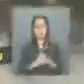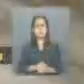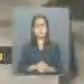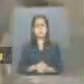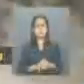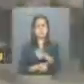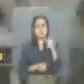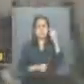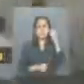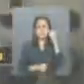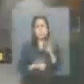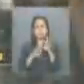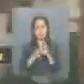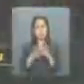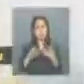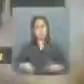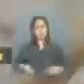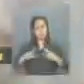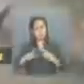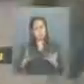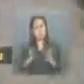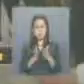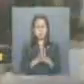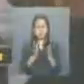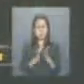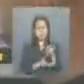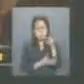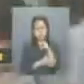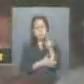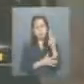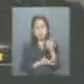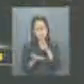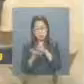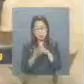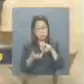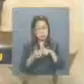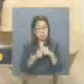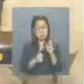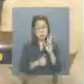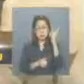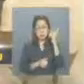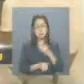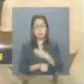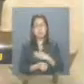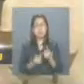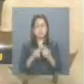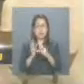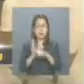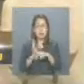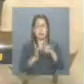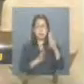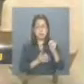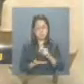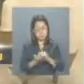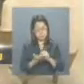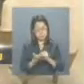งสวัสดิภาพและความปลอดภัยของคณะผู้สังเกตการในบันคีมุนเลขาธิการ UN ได้ทำรายงานเสนอต่อคณะมน